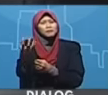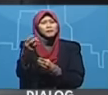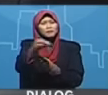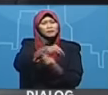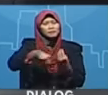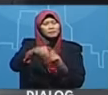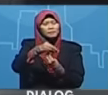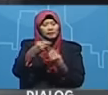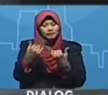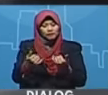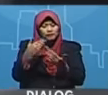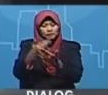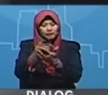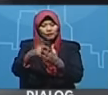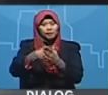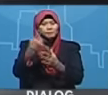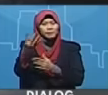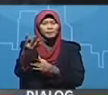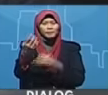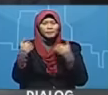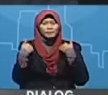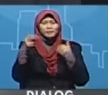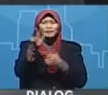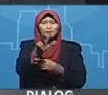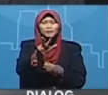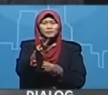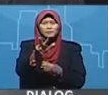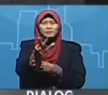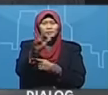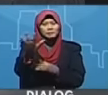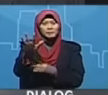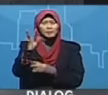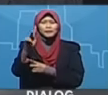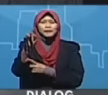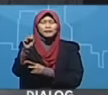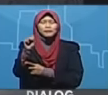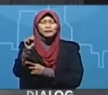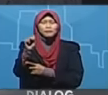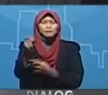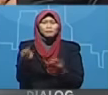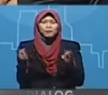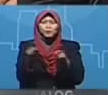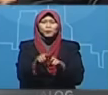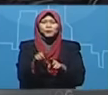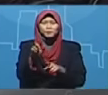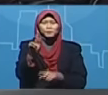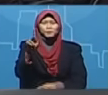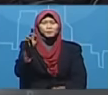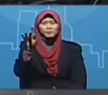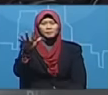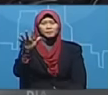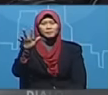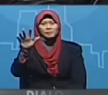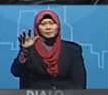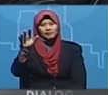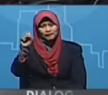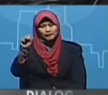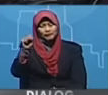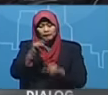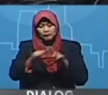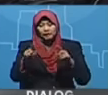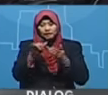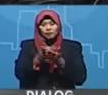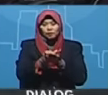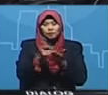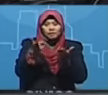sehingga bulan April ni kita ada 35 kes. 35 kes. Ha, 35 kes. Itu di Kementerian Pelancongan saja yang kita